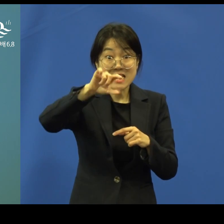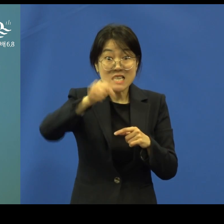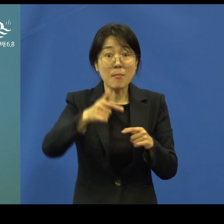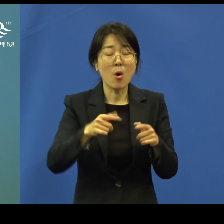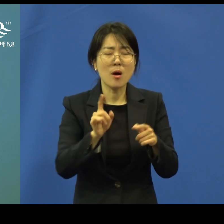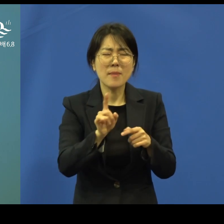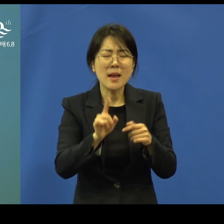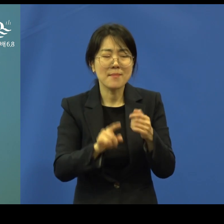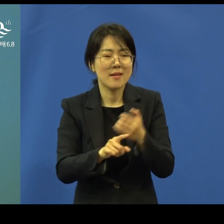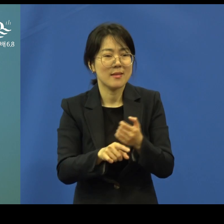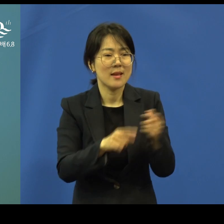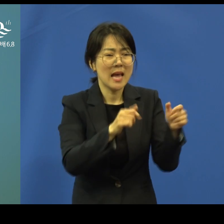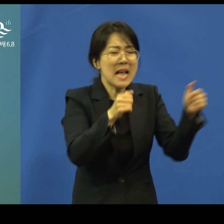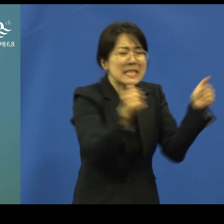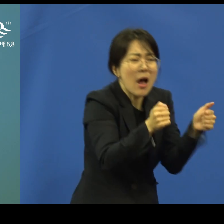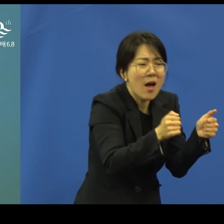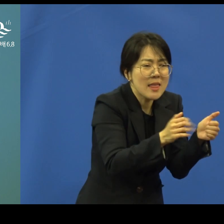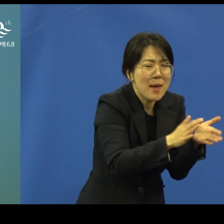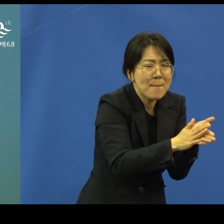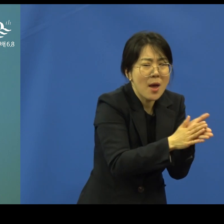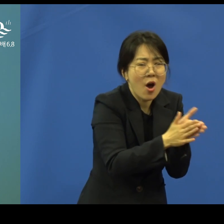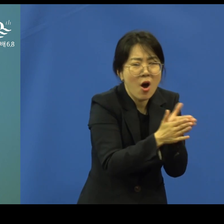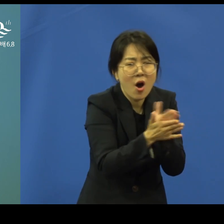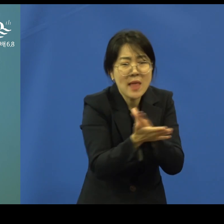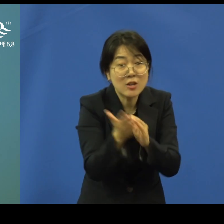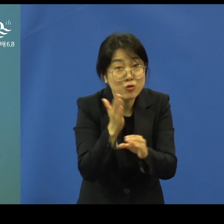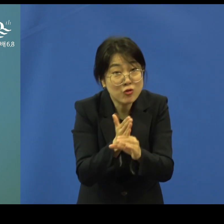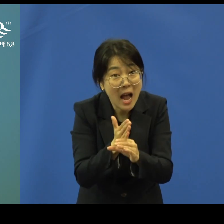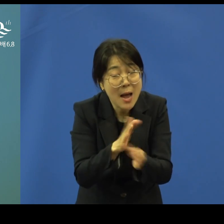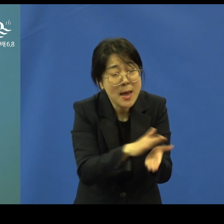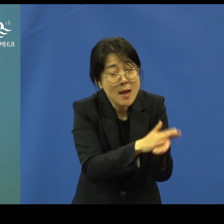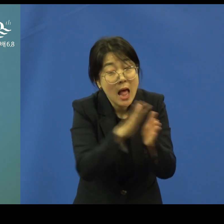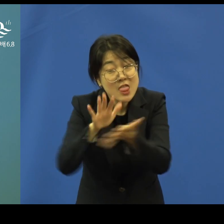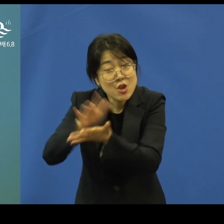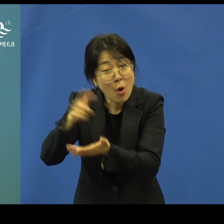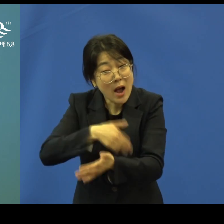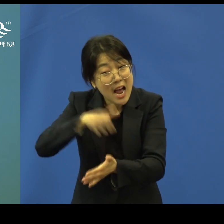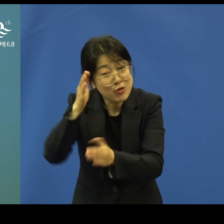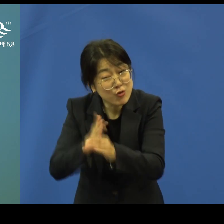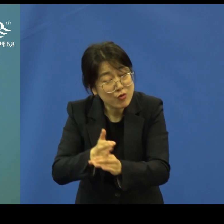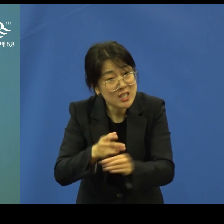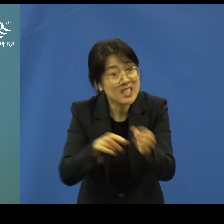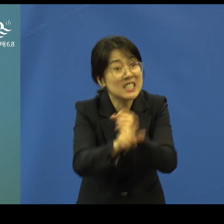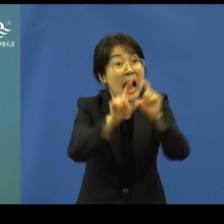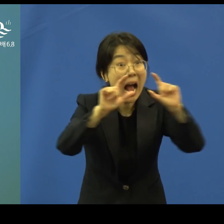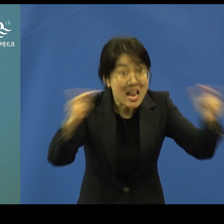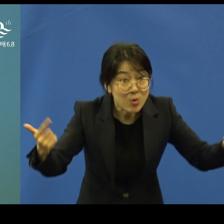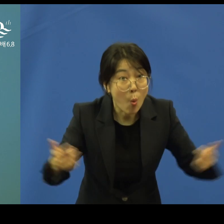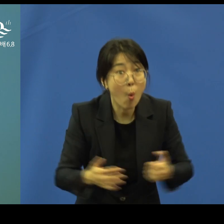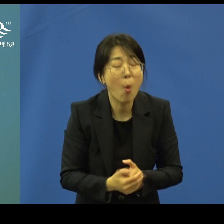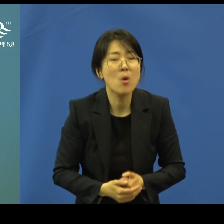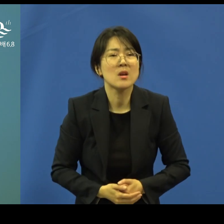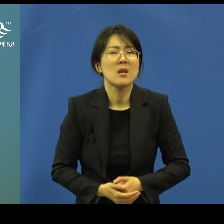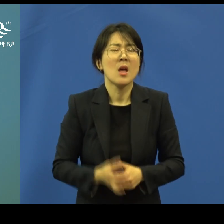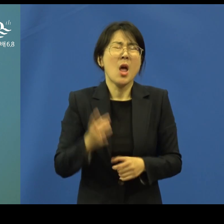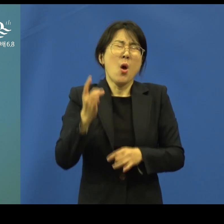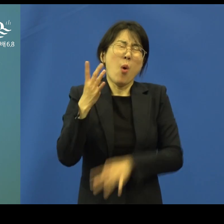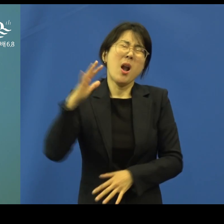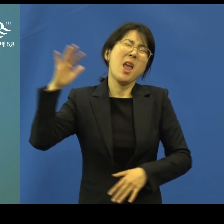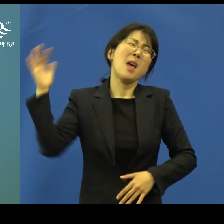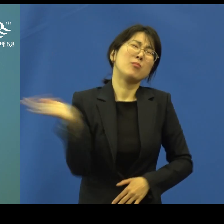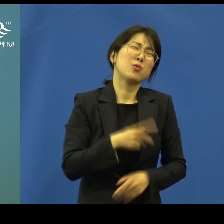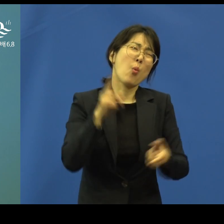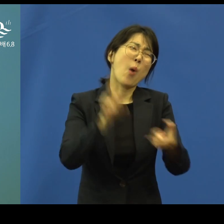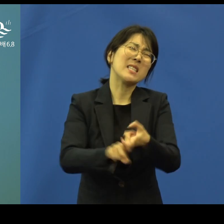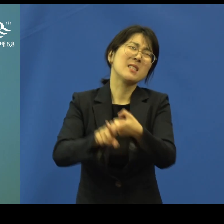지금은 미지근하기 때문에 언젠가는 뜨거워질 것이다라고 하는 의미보다는 이 미지근함 안에는 뭐가 있냐면